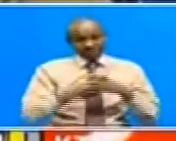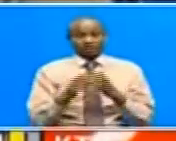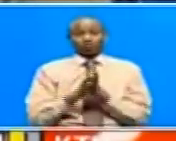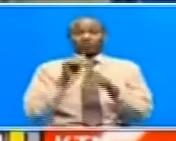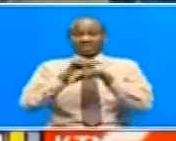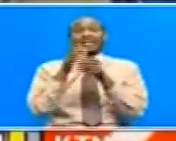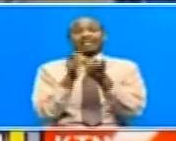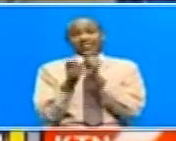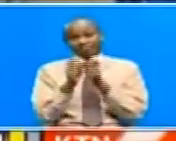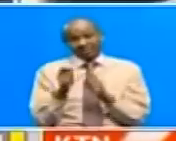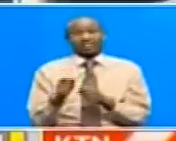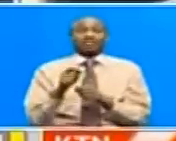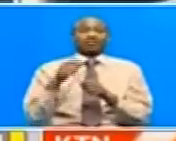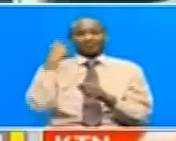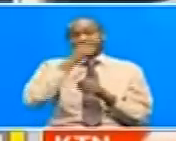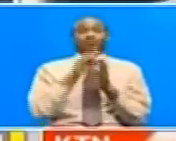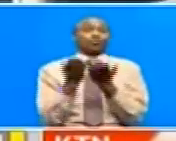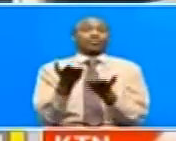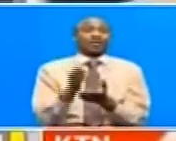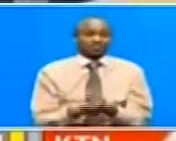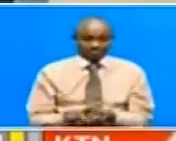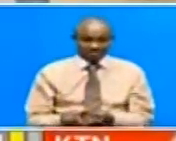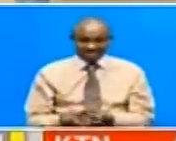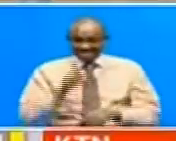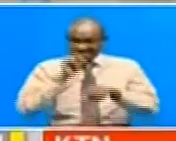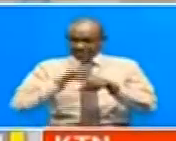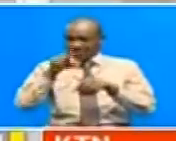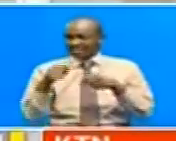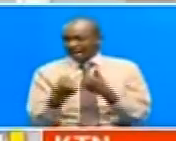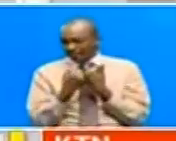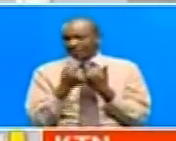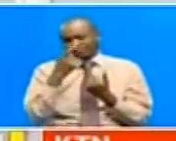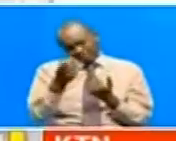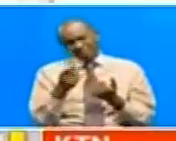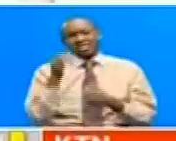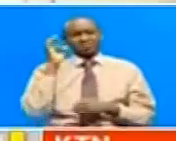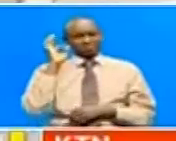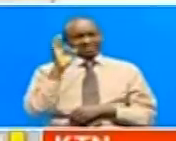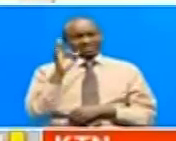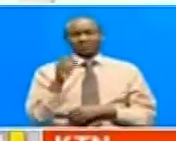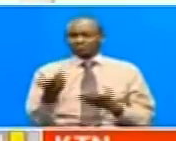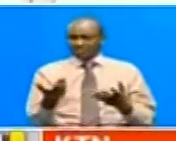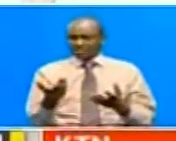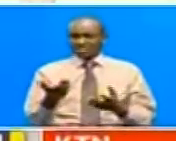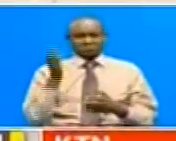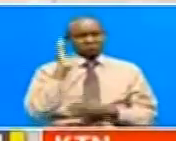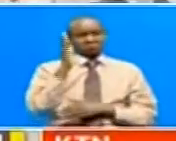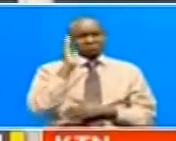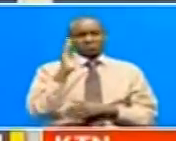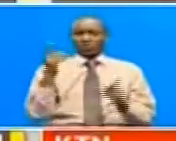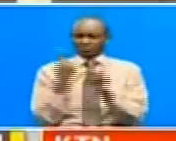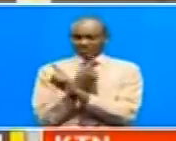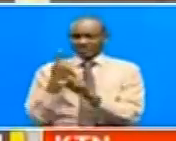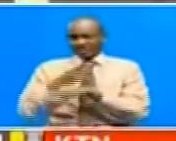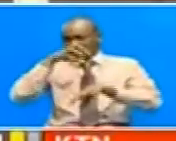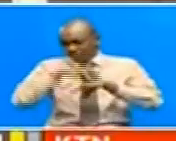kutuma messages social media. Kisa hiki kikiibua maswali kuhusu mahubiri ya baadhi ya mashehe na maimamu